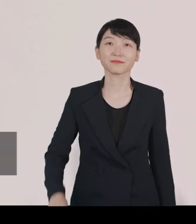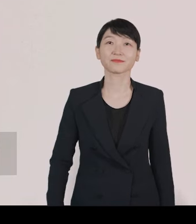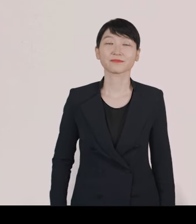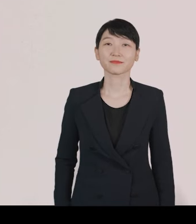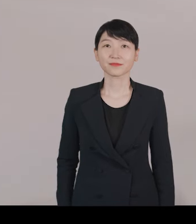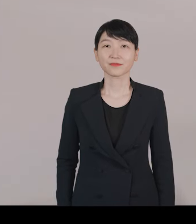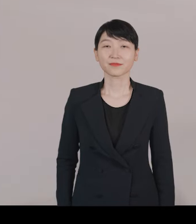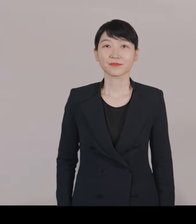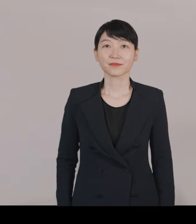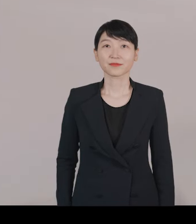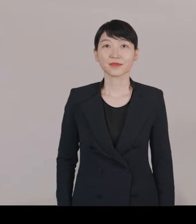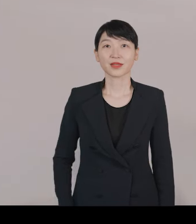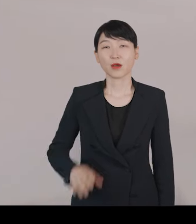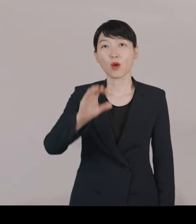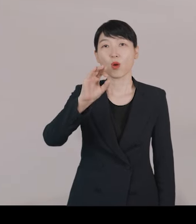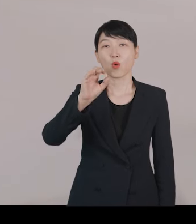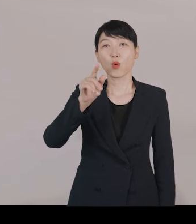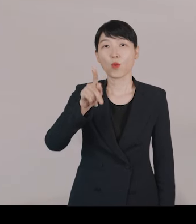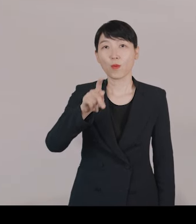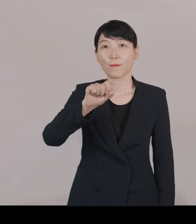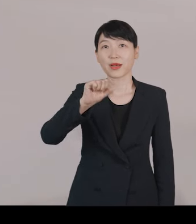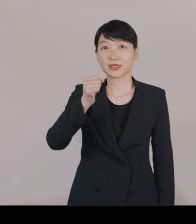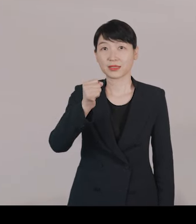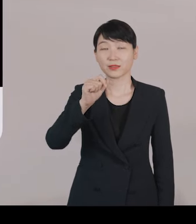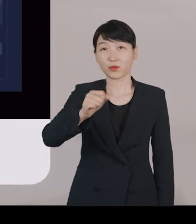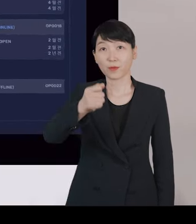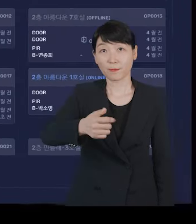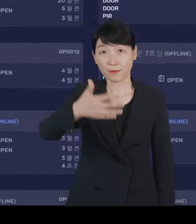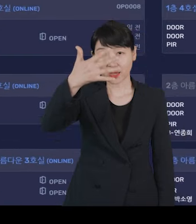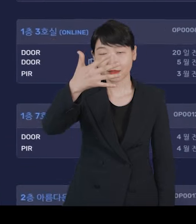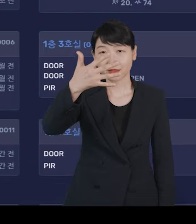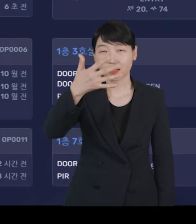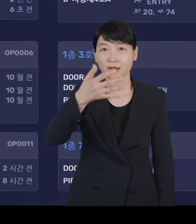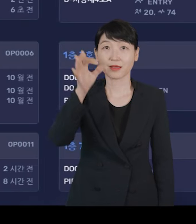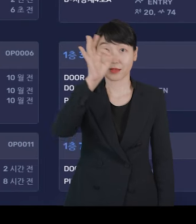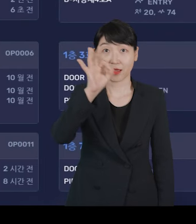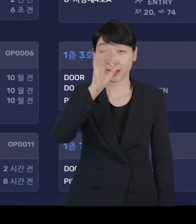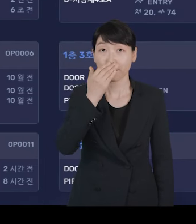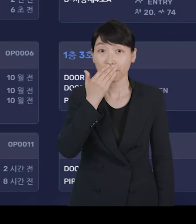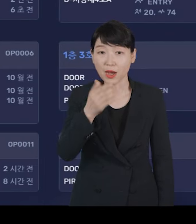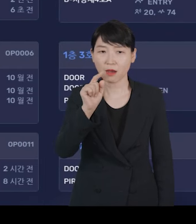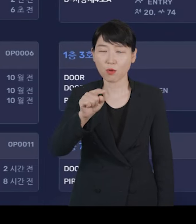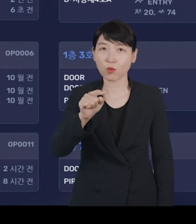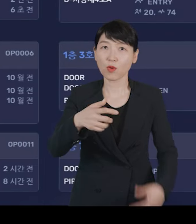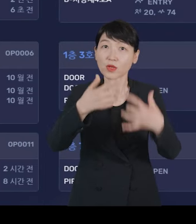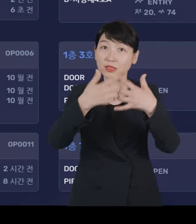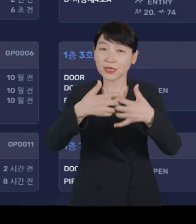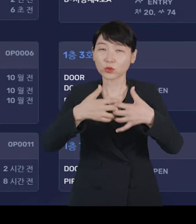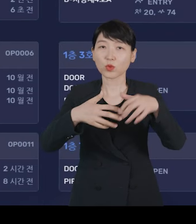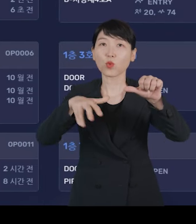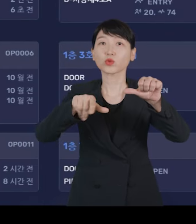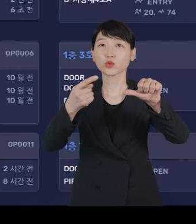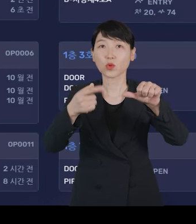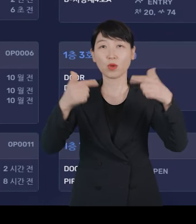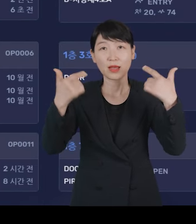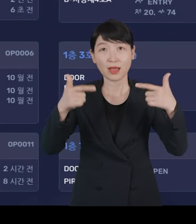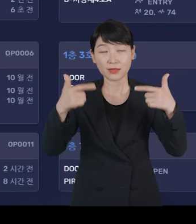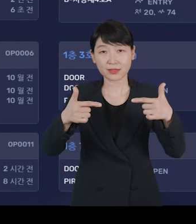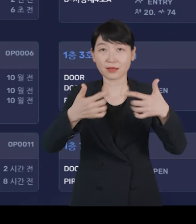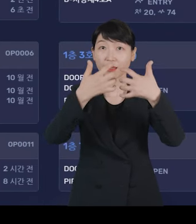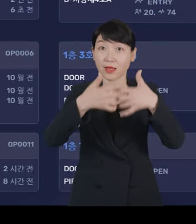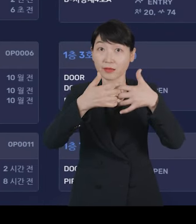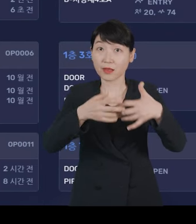바랍니다. 호흡 센서는 오파스넷 모니터링 사이트에서 조회 가능하며 작동 주기가 5초를 넘어 분 단위